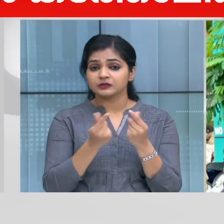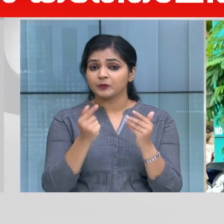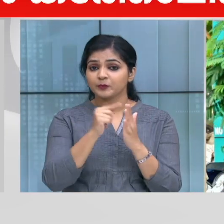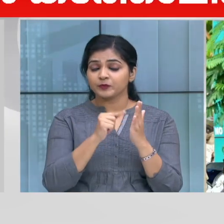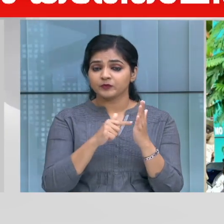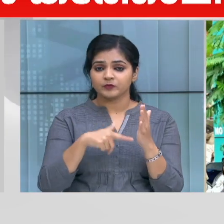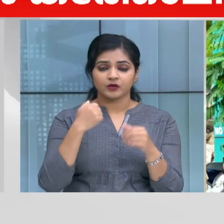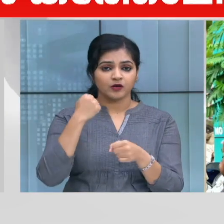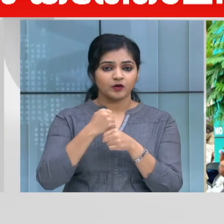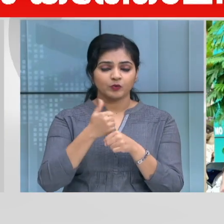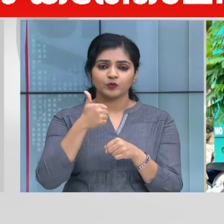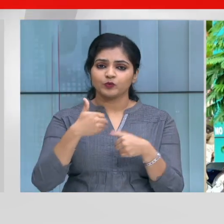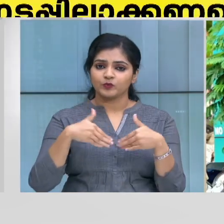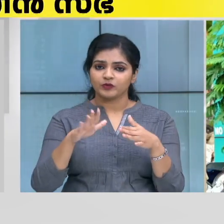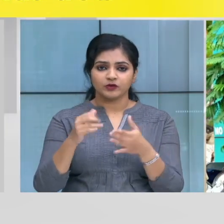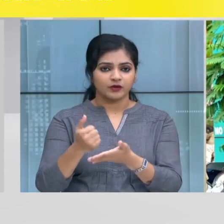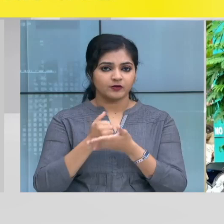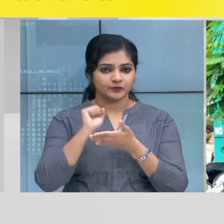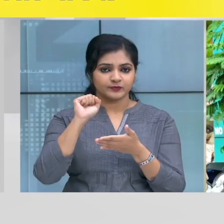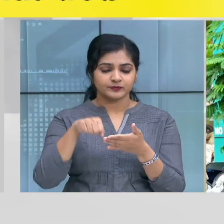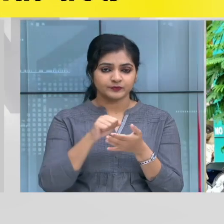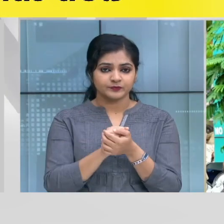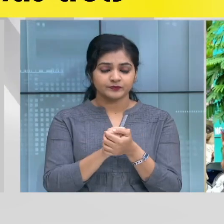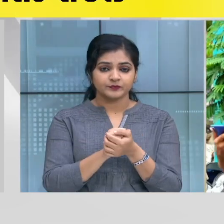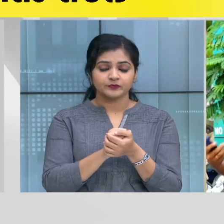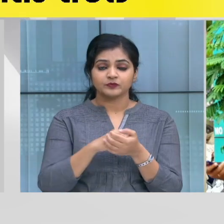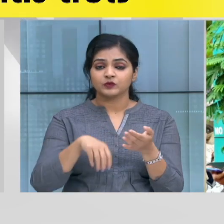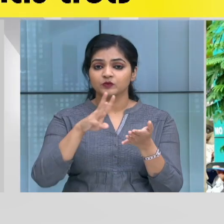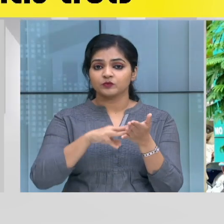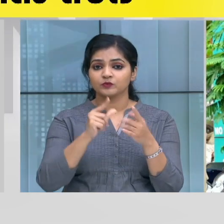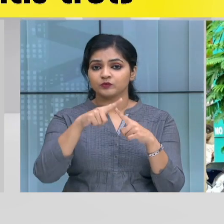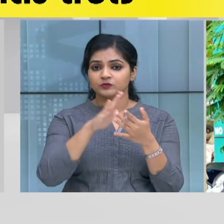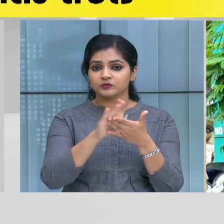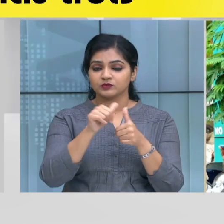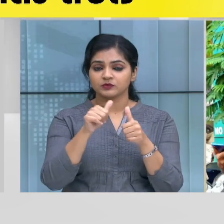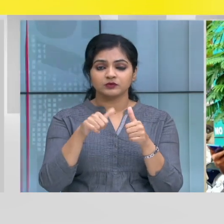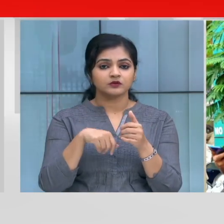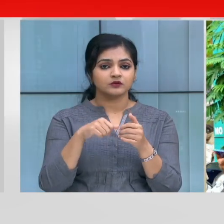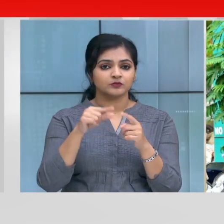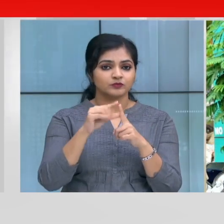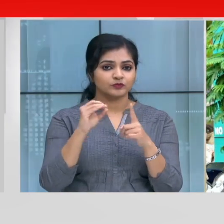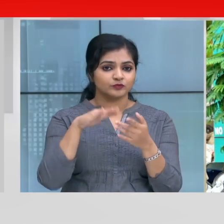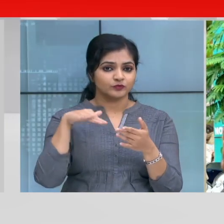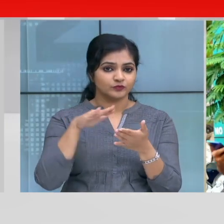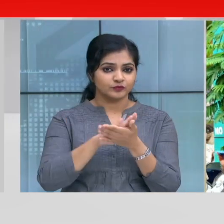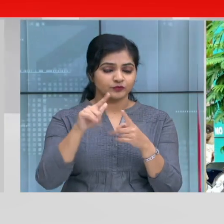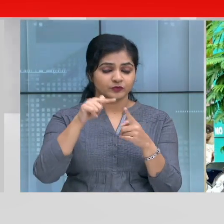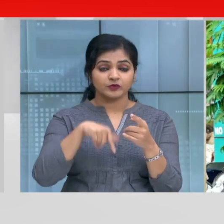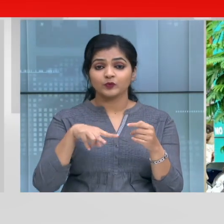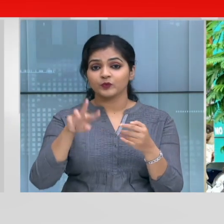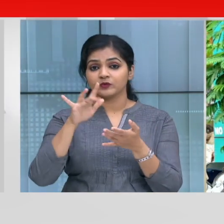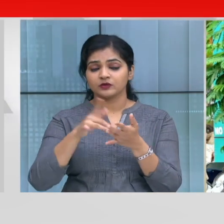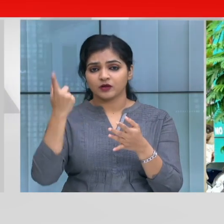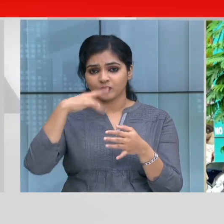ഭാഗത്തുനിന്ന് അനുകൂല നിലപാടുകൾ ഉണ്ടായിട്ടുണ്ട്. മുതലപ്പൊഴി അതുപോലെ തന്നെ വിഴിഞ്ഞം പ്രദേശങ്ങളിൽ പല പ്രശ്നങ്ങൾ ഉണ്ടായപ്പോൾ